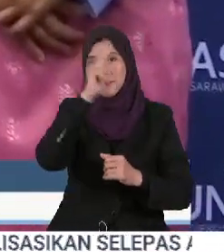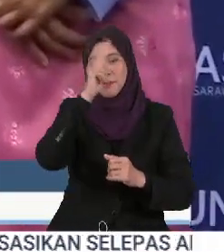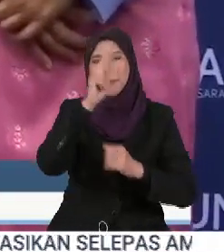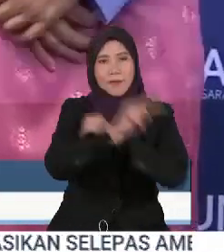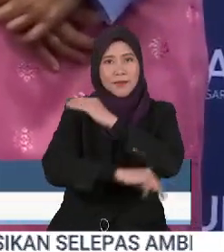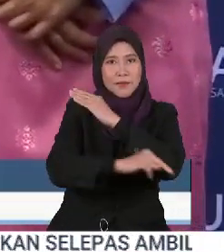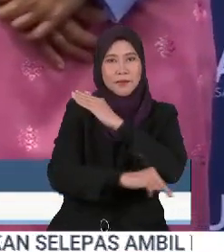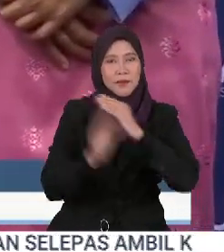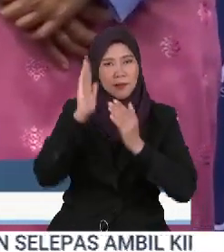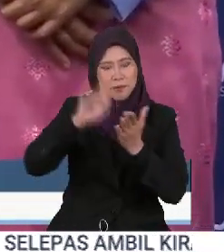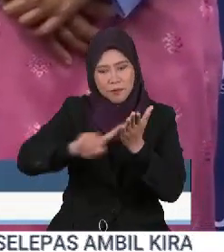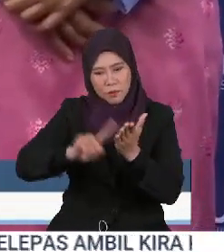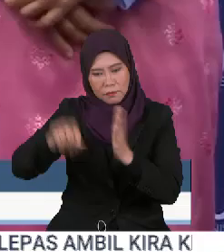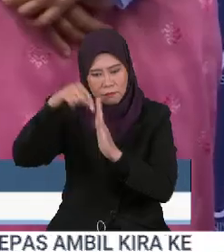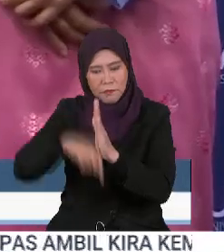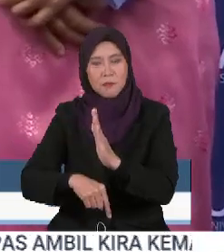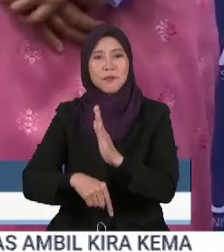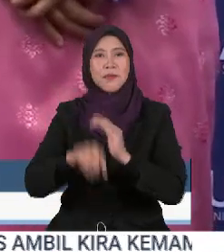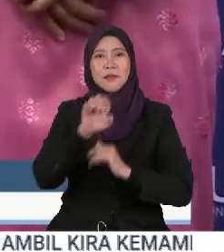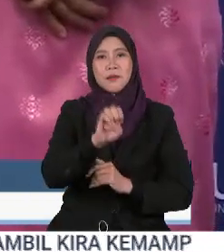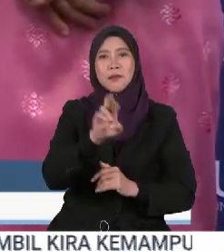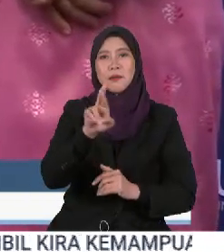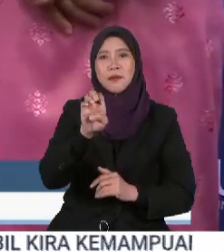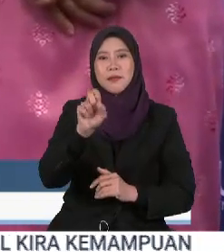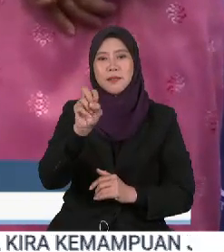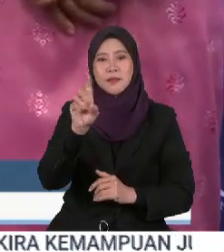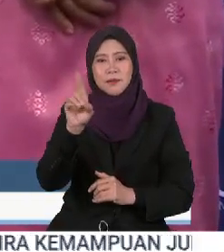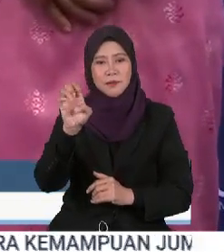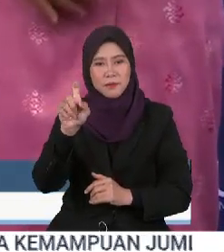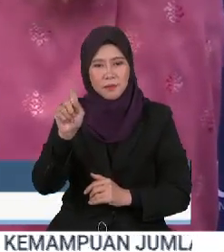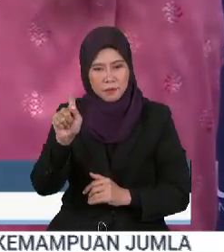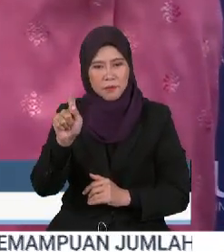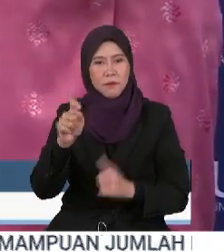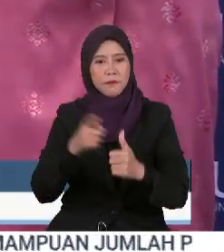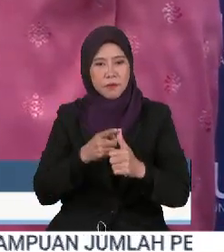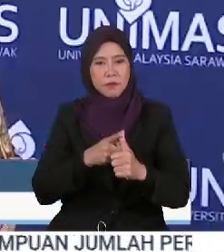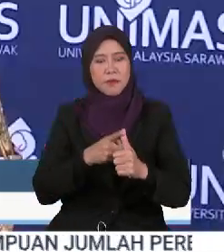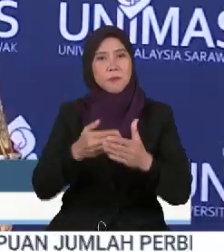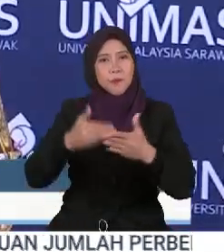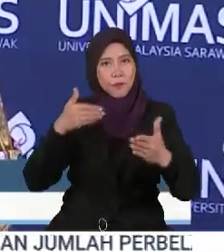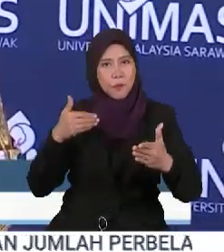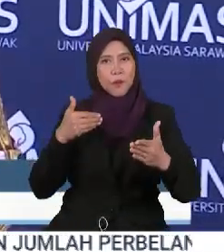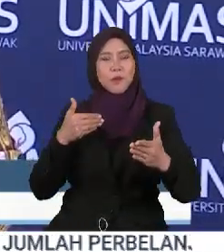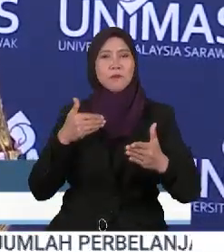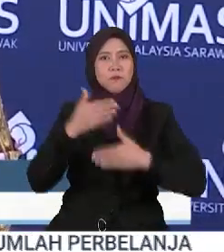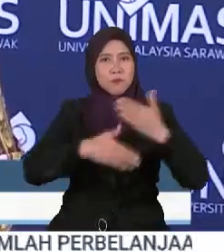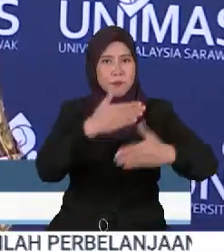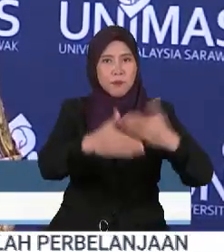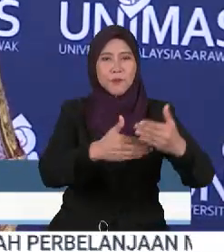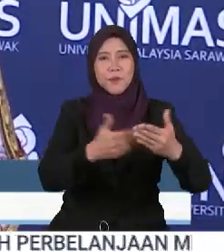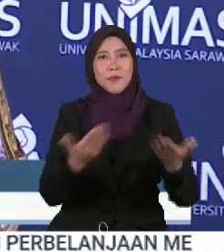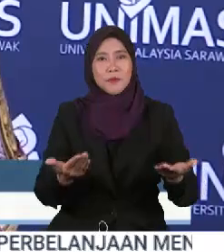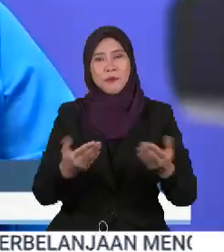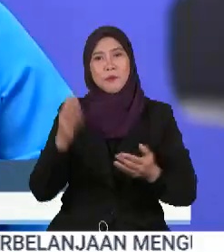akan meneliti secara mendalam model e-resident di Estonia berkenaan terlebih dahulu sebelum mengambil langkah seterusnya,